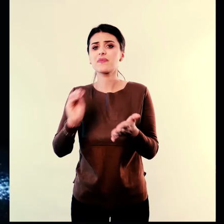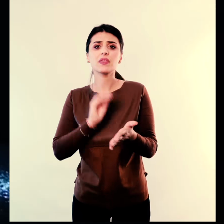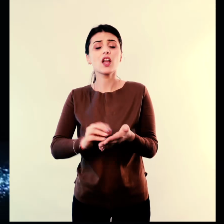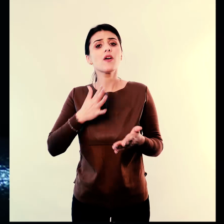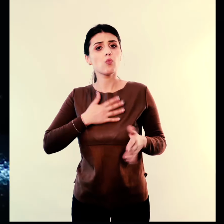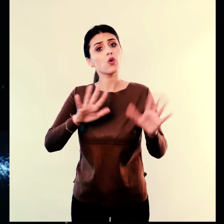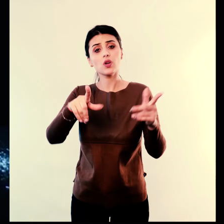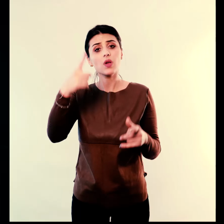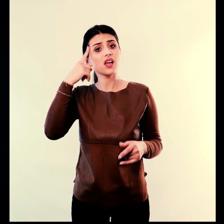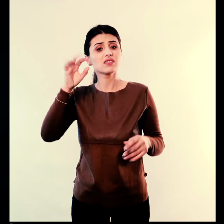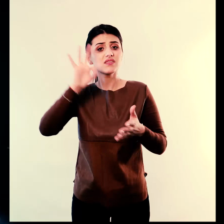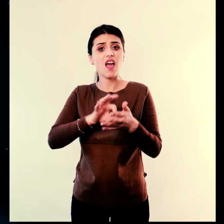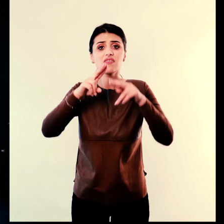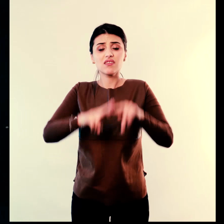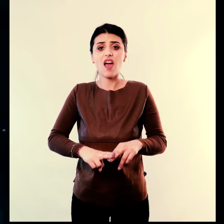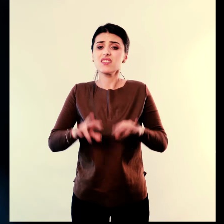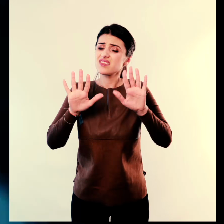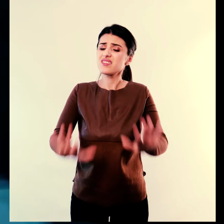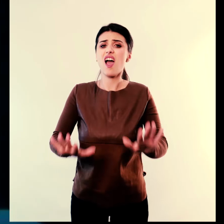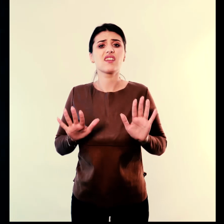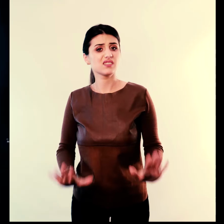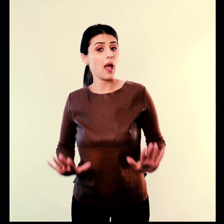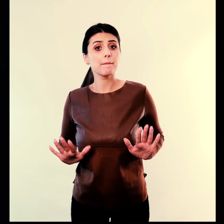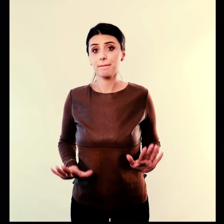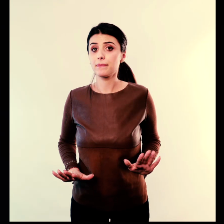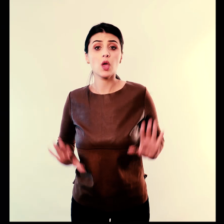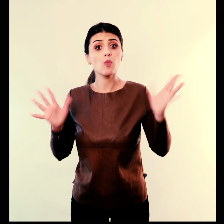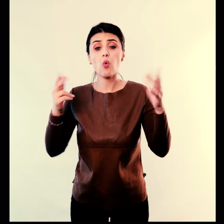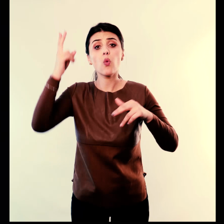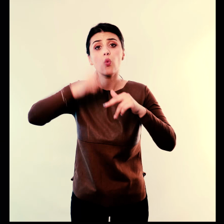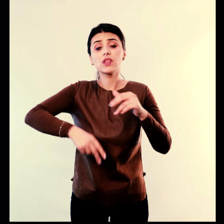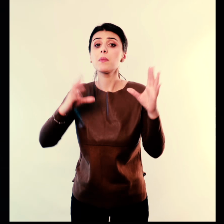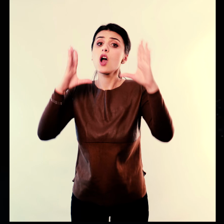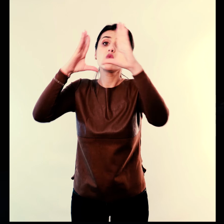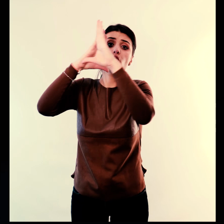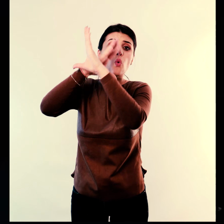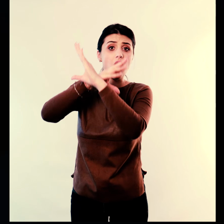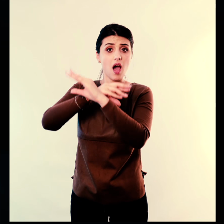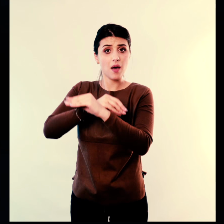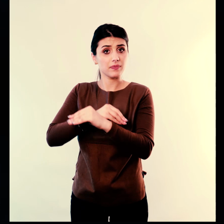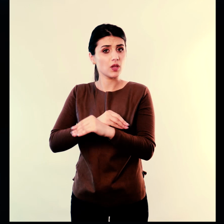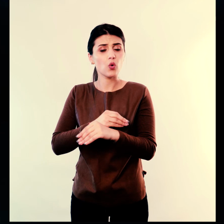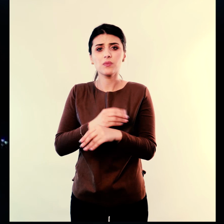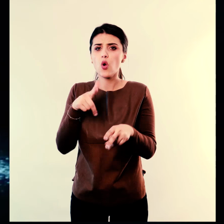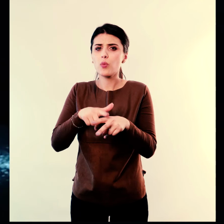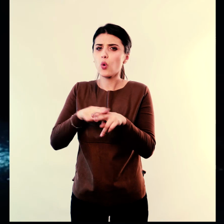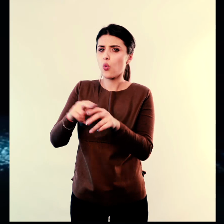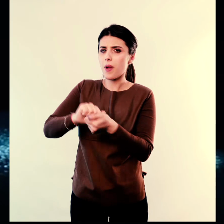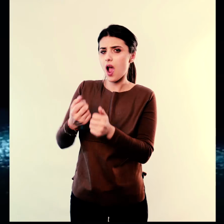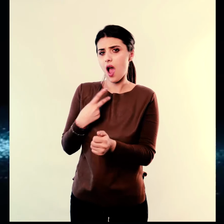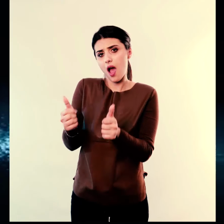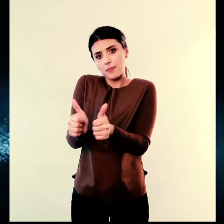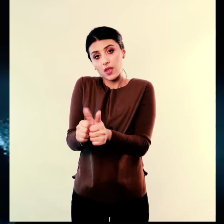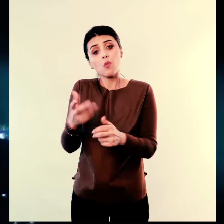simt, simt, simt. Poate ultima dată stai, stai. Poate ultima noapte iar dormi precum luptai tu.